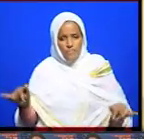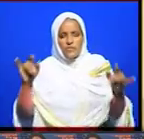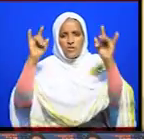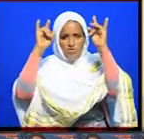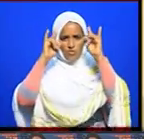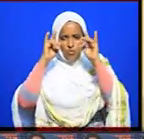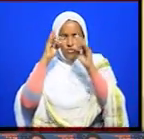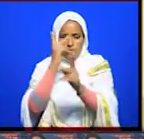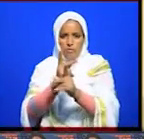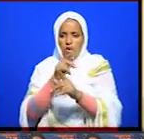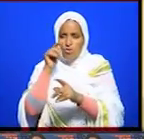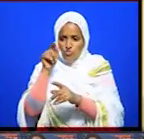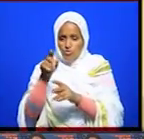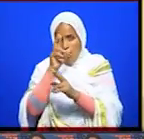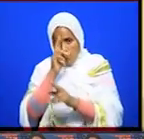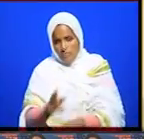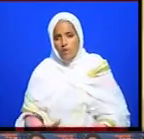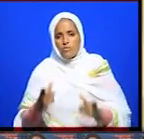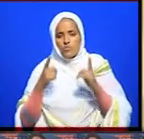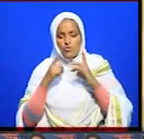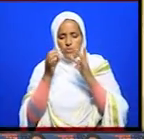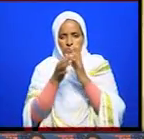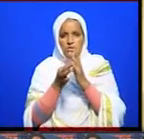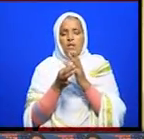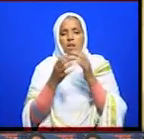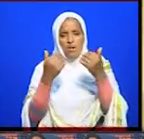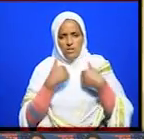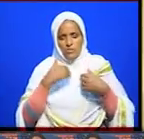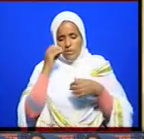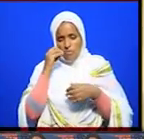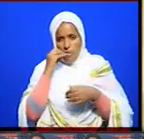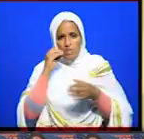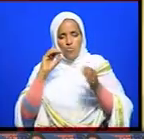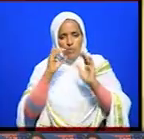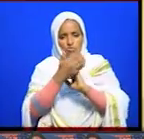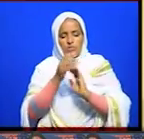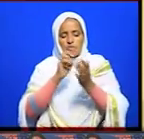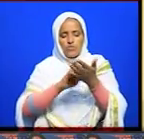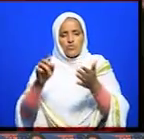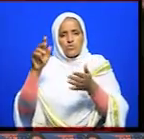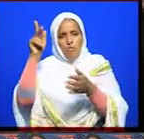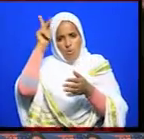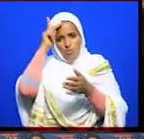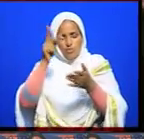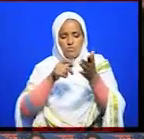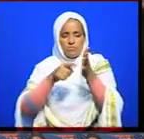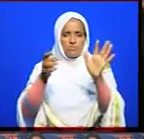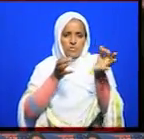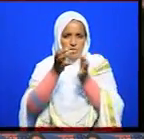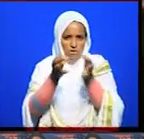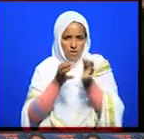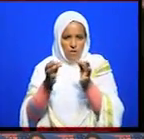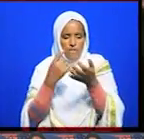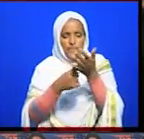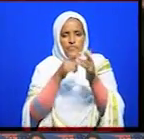መልኩ ዘውድነቷን ጠብቃ እሱን አክብራ የምትኖር ሚስት ያለችበት ቤት እንደሆነ ቅዱስ ጳውሎስም ይገልጽልናል